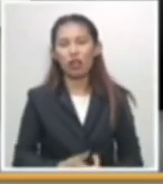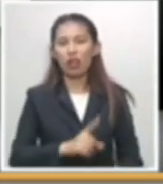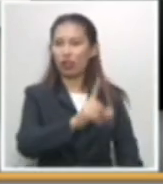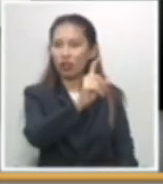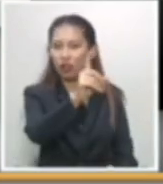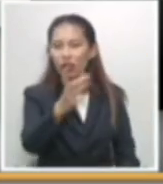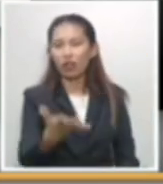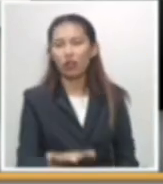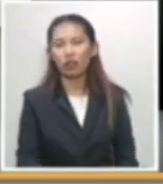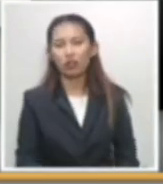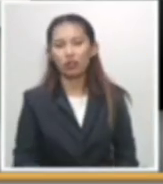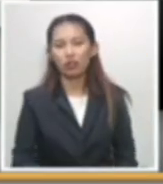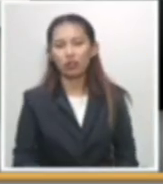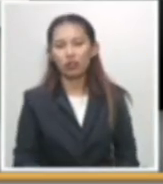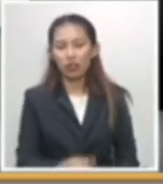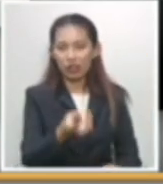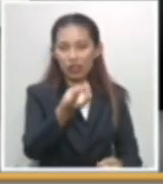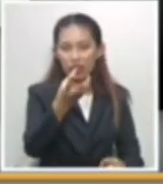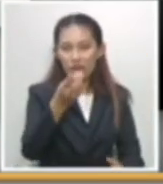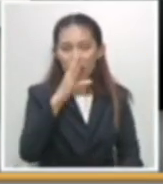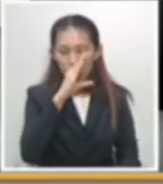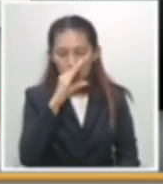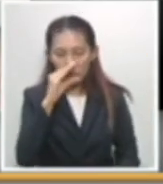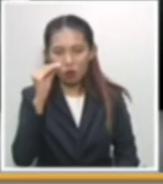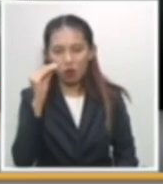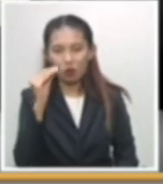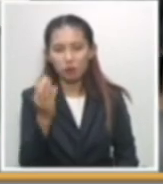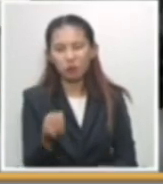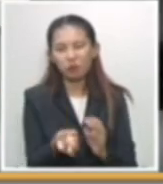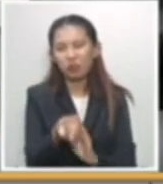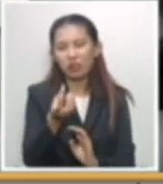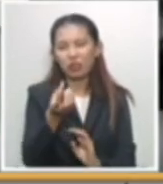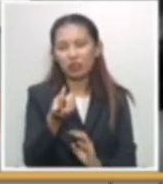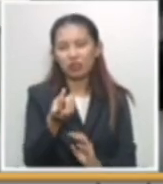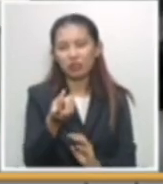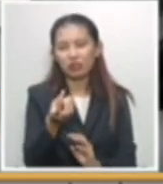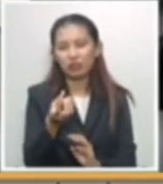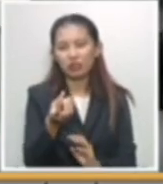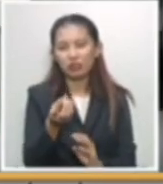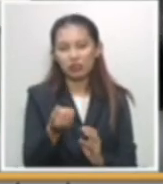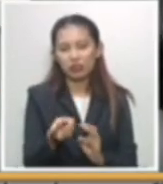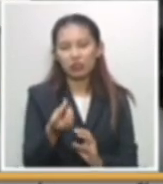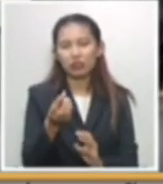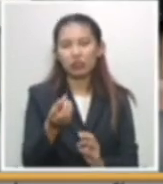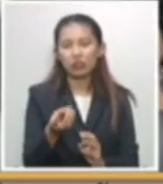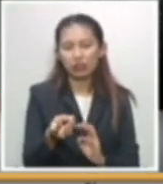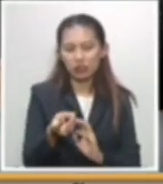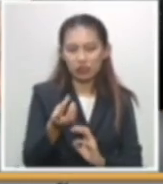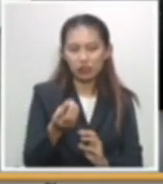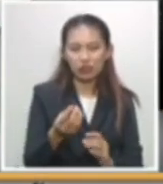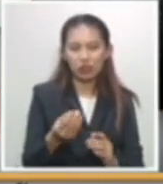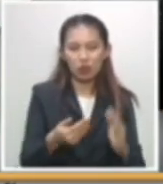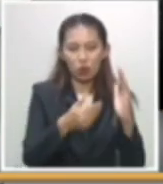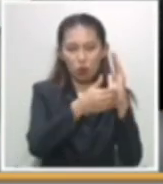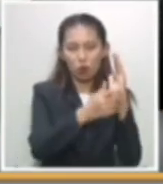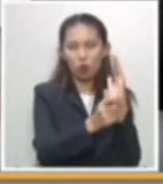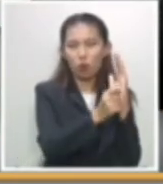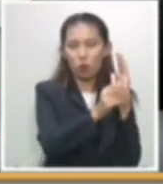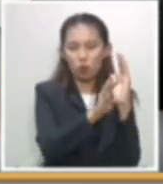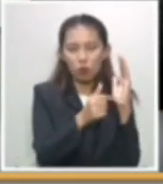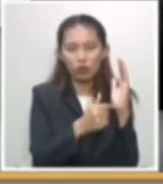ไหนอ่ะข้าวหอมมะลิดีขึ้นมานิดนึงแต่ก็เท่ากับปีที่แล้วนะครับนี่ขนาดอุบลบ้านผมน้ำท่วมน